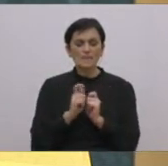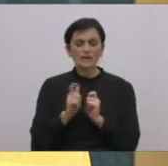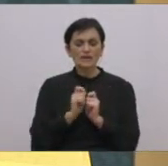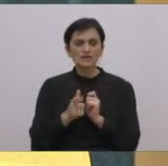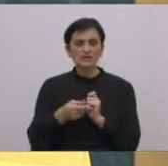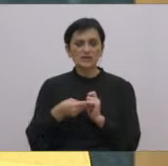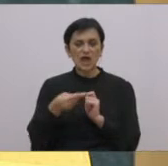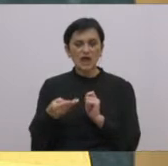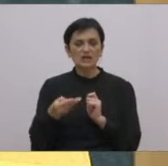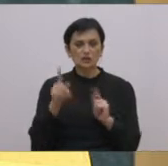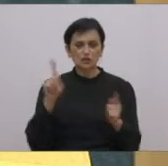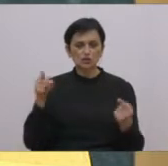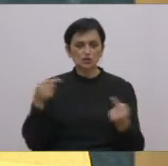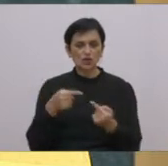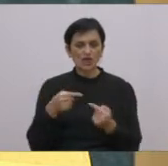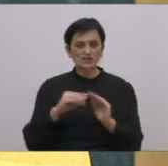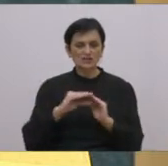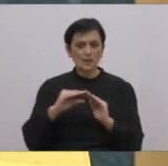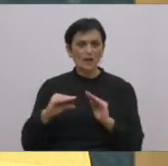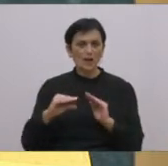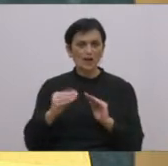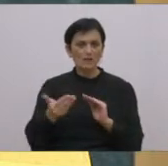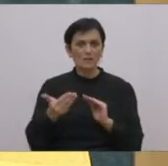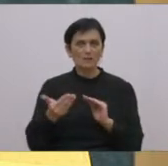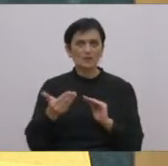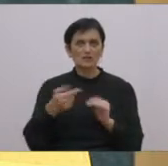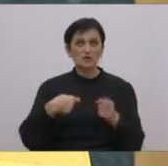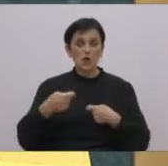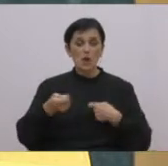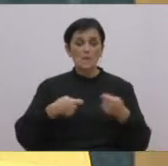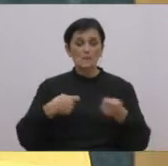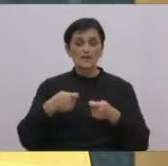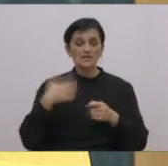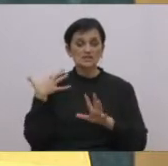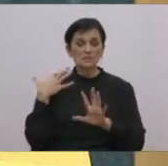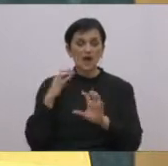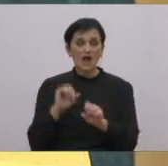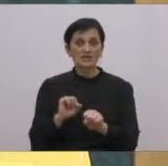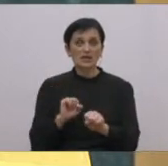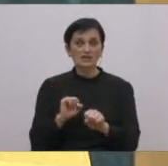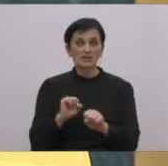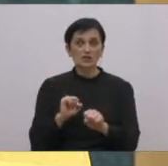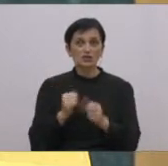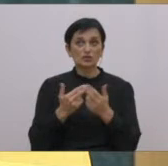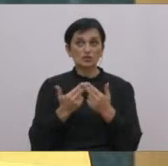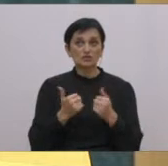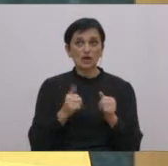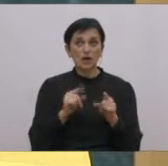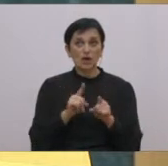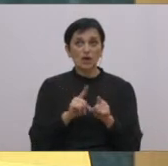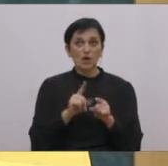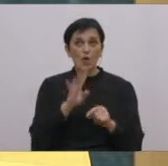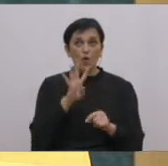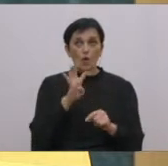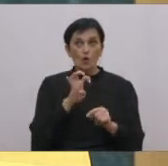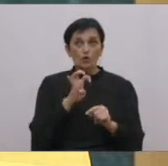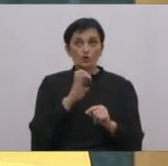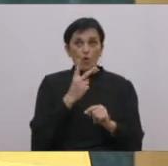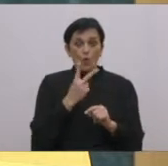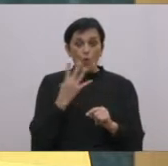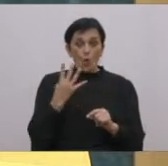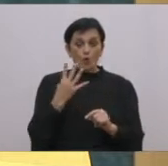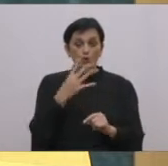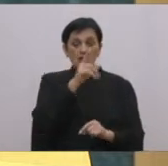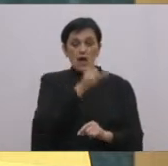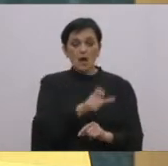გაიცა შესაბამისი, ასე ვთქვათ, ბიზნესების ხარდასაჭერად და 424